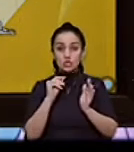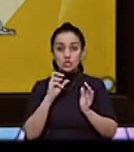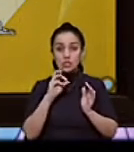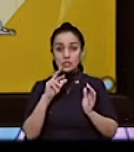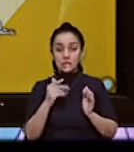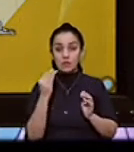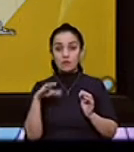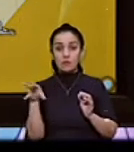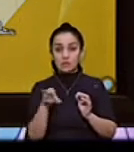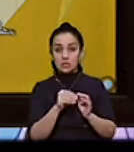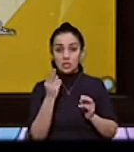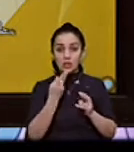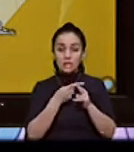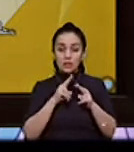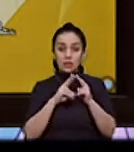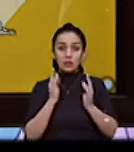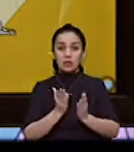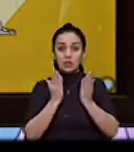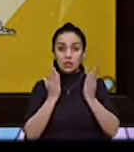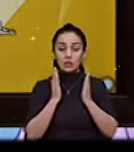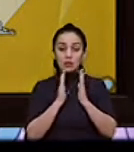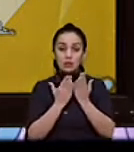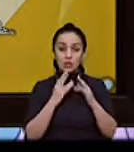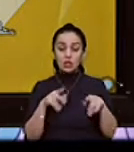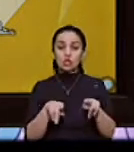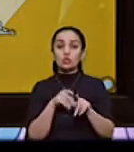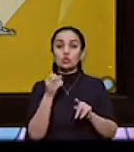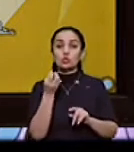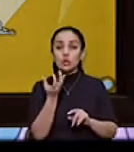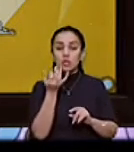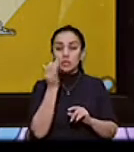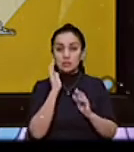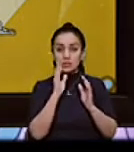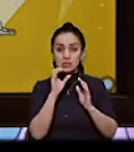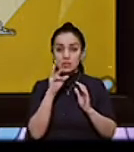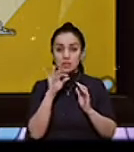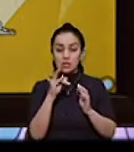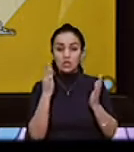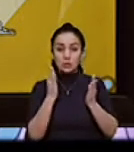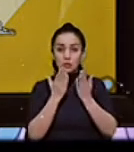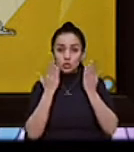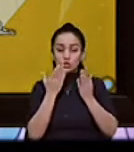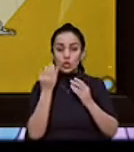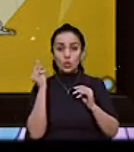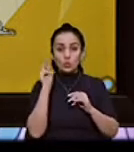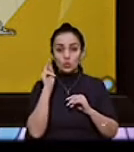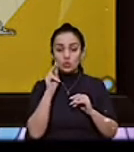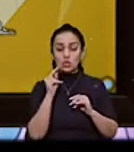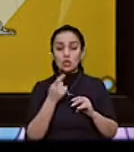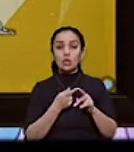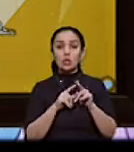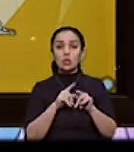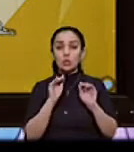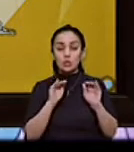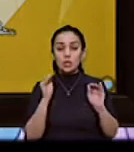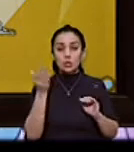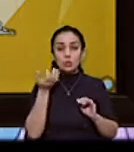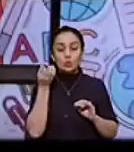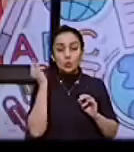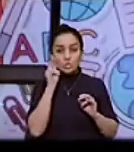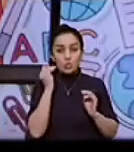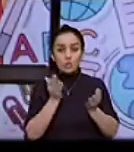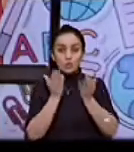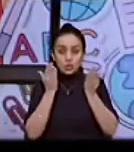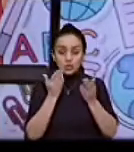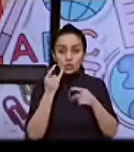3/8 части всей книги. Сколько же страниц прочитал ученик? Ученик